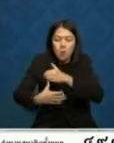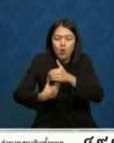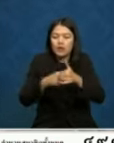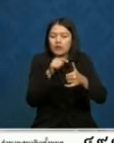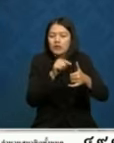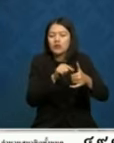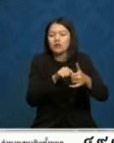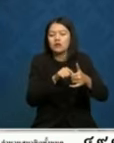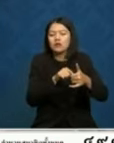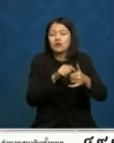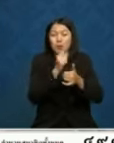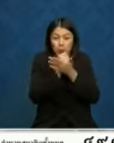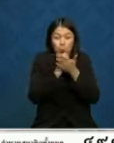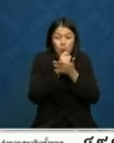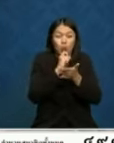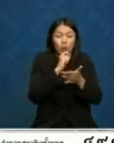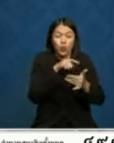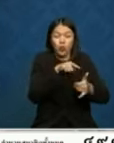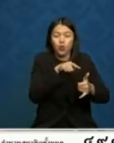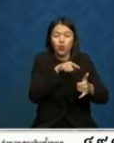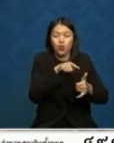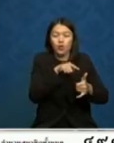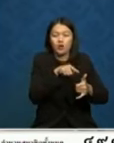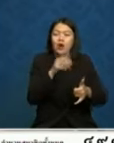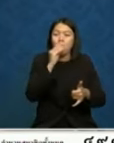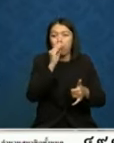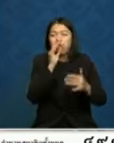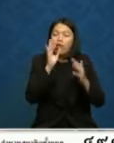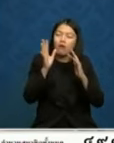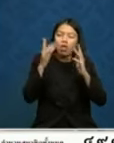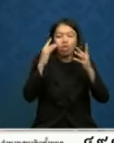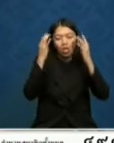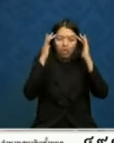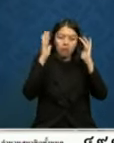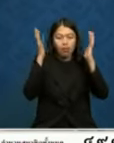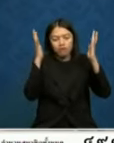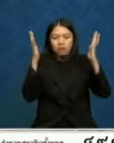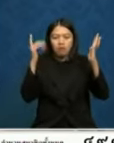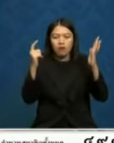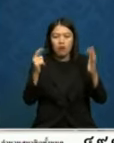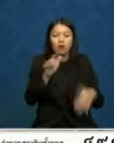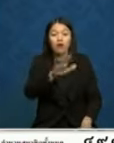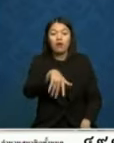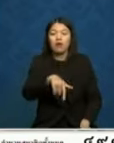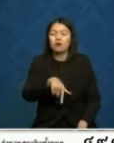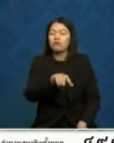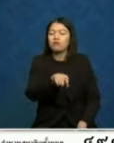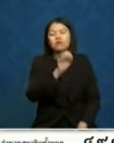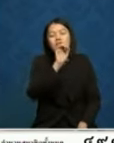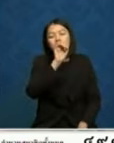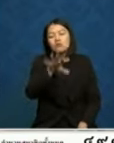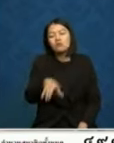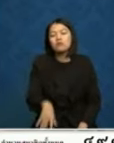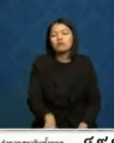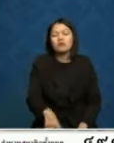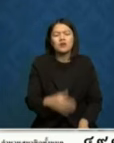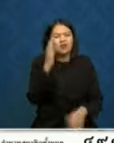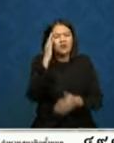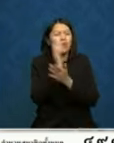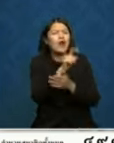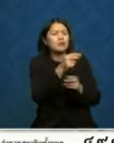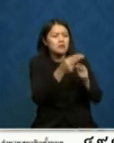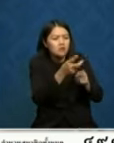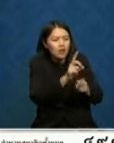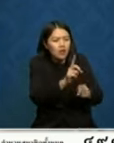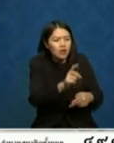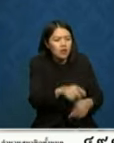ผู้ร้ายนั้นมันก็ติดยาบ้ามันก็พูดไม่รู้เรื่องบอกว่าเขาบอกว่าเขาถามตำรวจถามว่าชื่ออะ